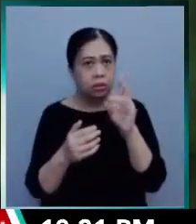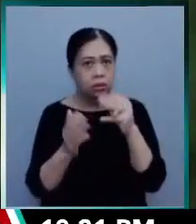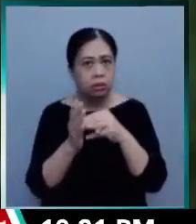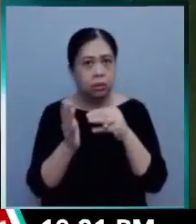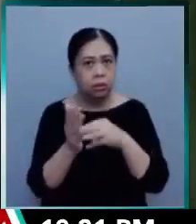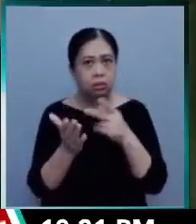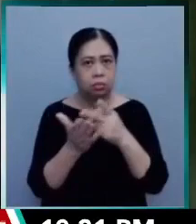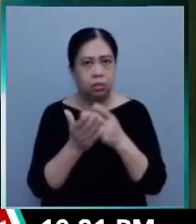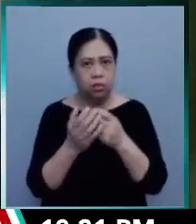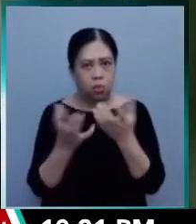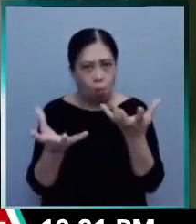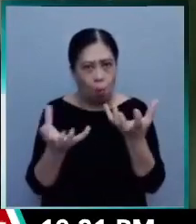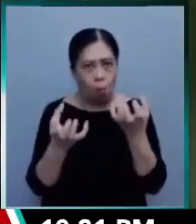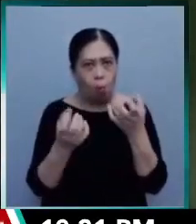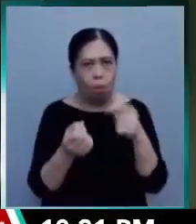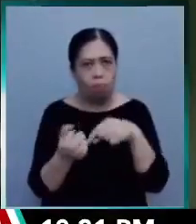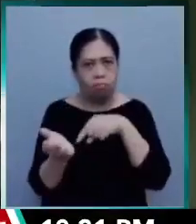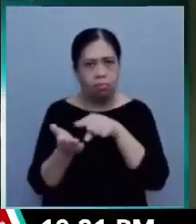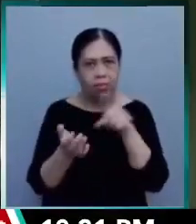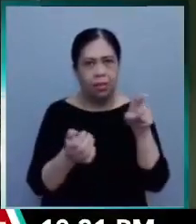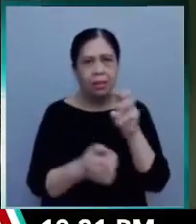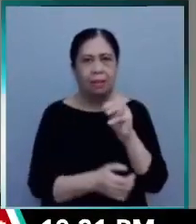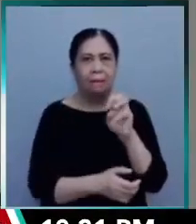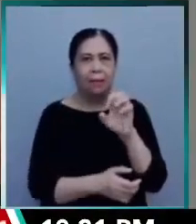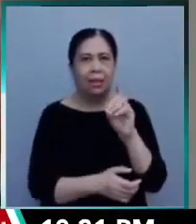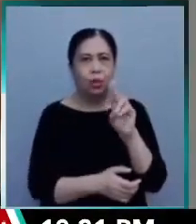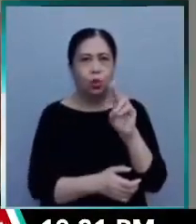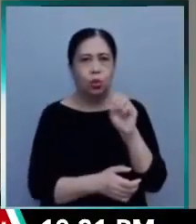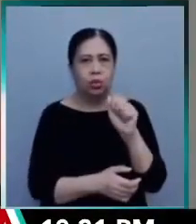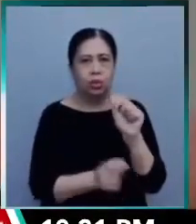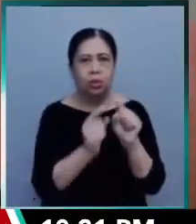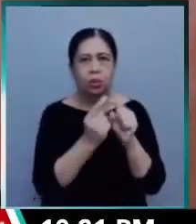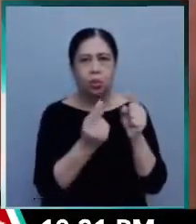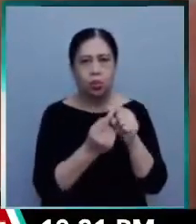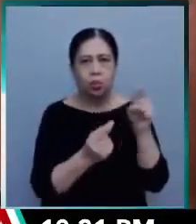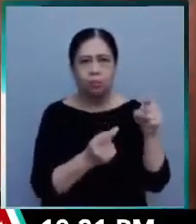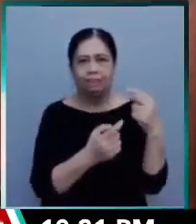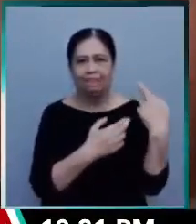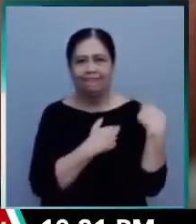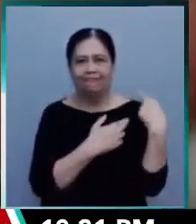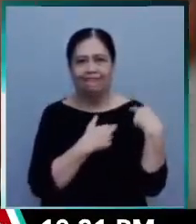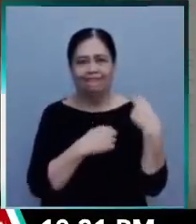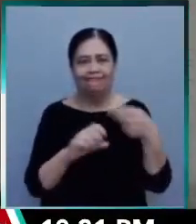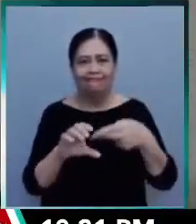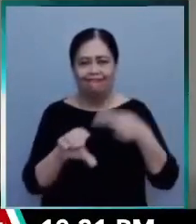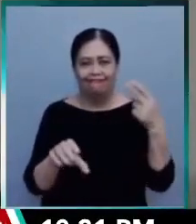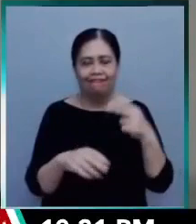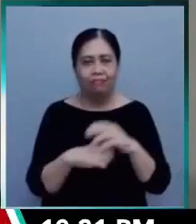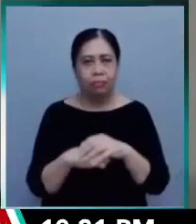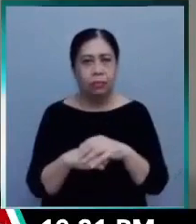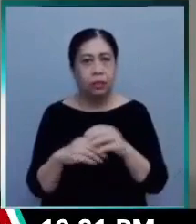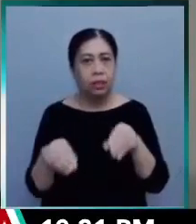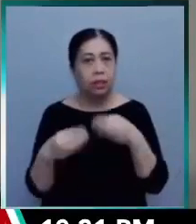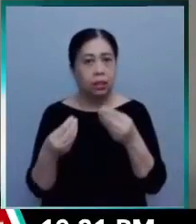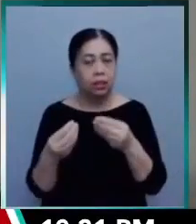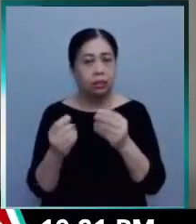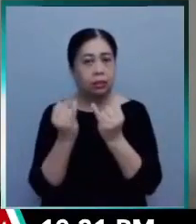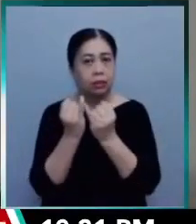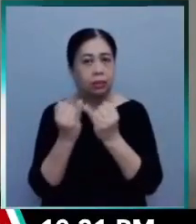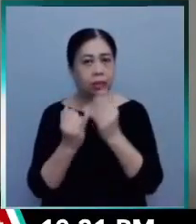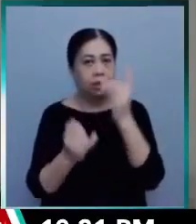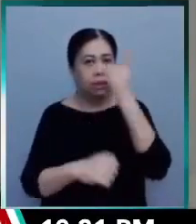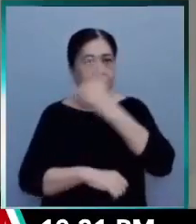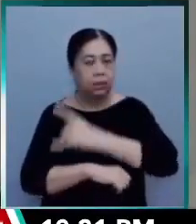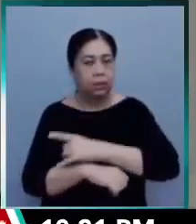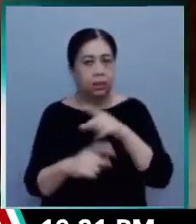hinihingi ng Medusa group na nasa likod umano ng cyber attack ban ng grupo ang Phil health ng walong araw para magbayad ng